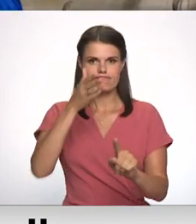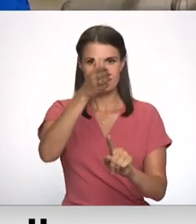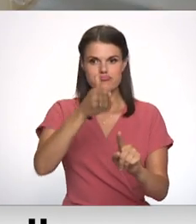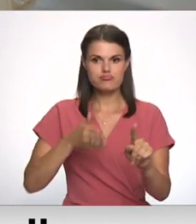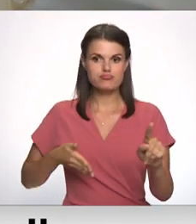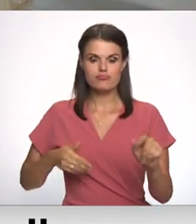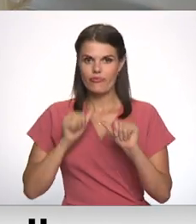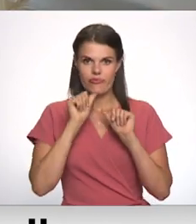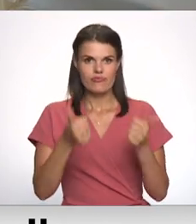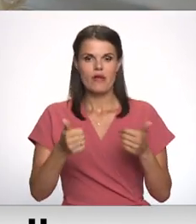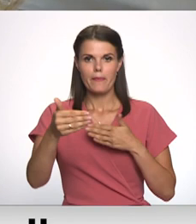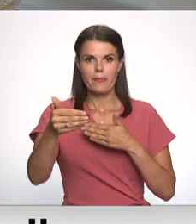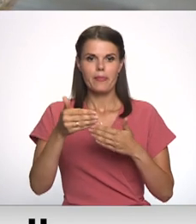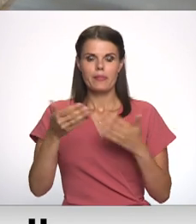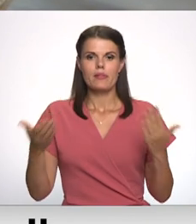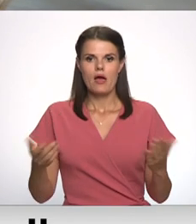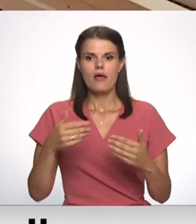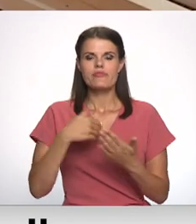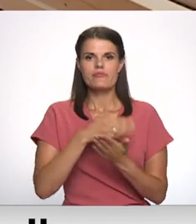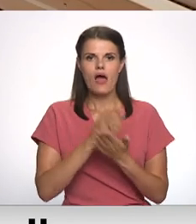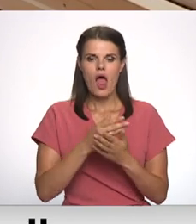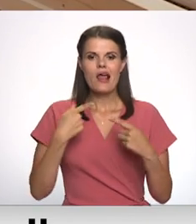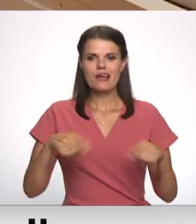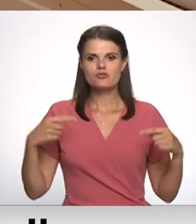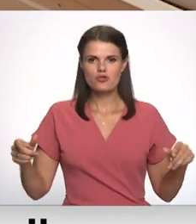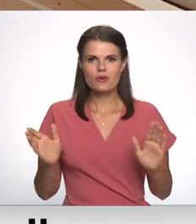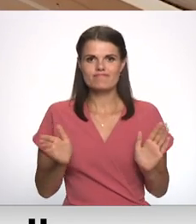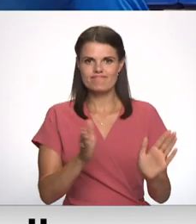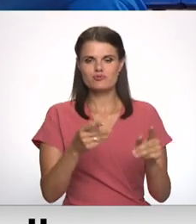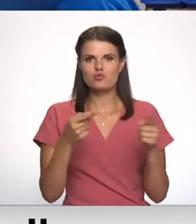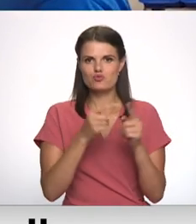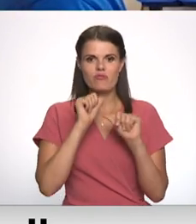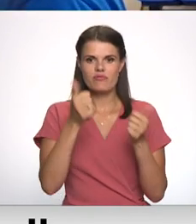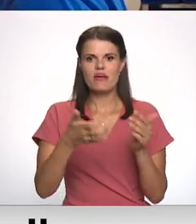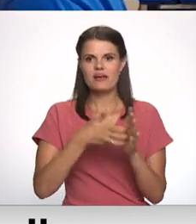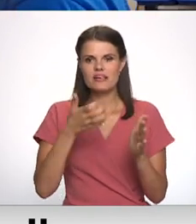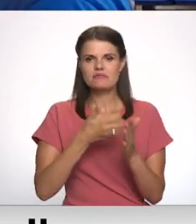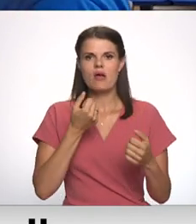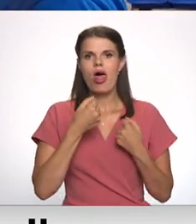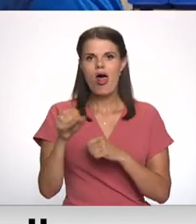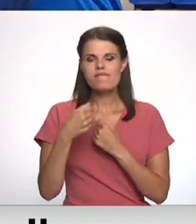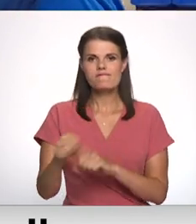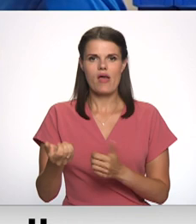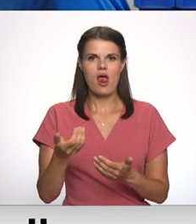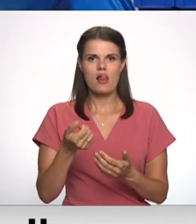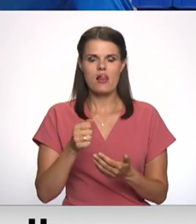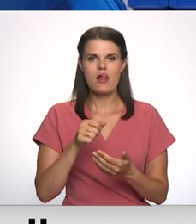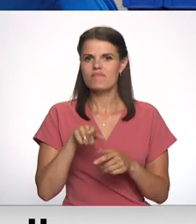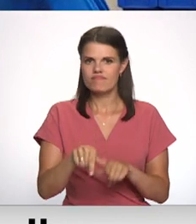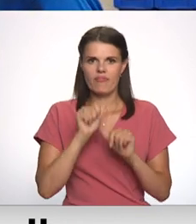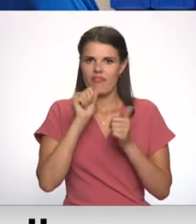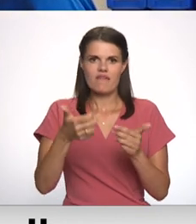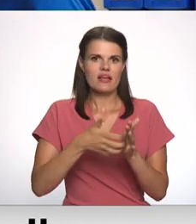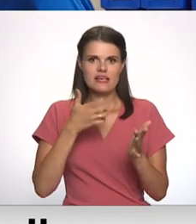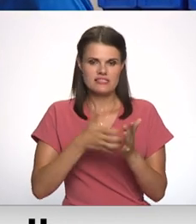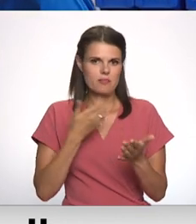visā garumā uz pusi. Viena liela daļa instrumenti ir sastumti stūrī, viņi praktiski neizmantojami. Caurlaide, ēvele, frēze, viņi tur ir nostumti,